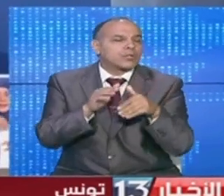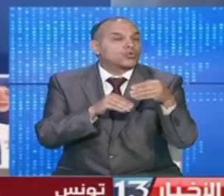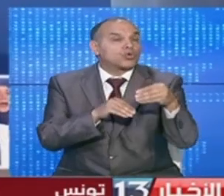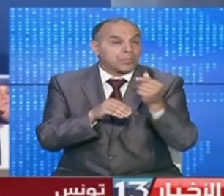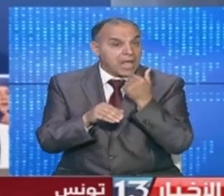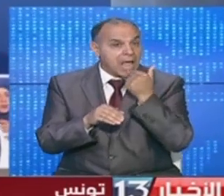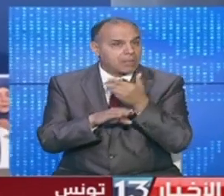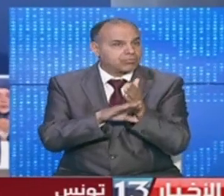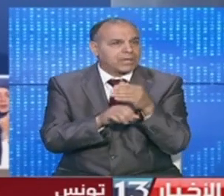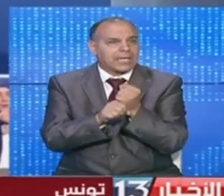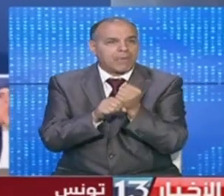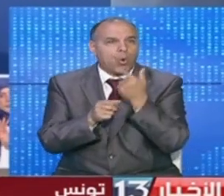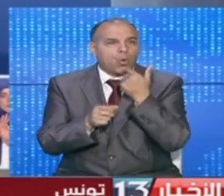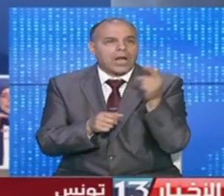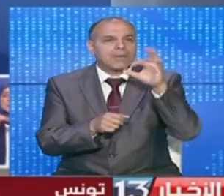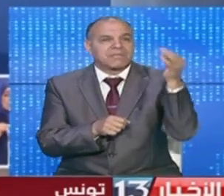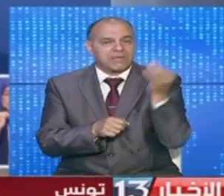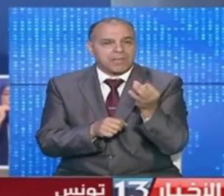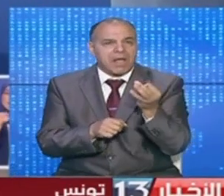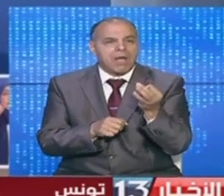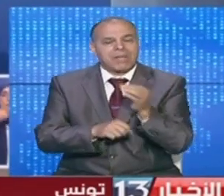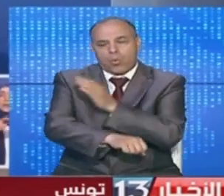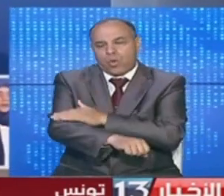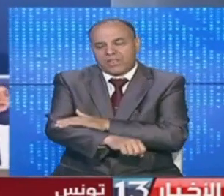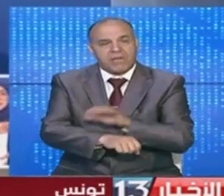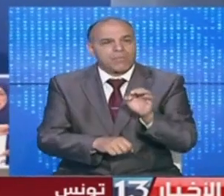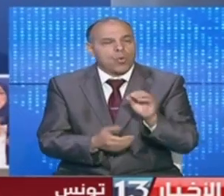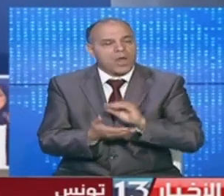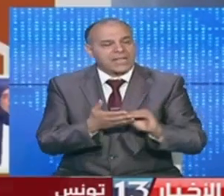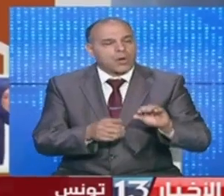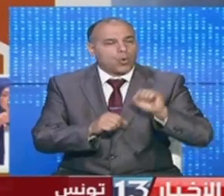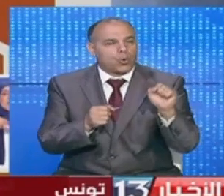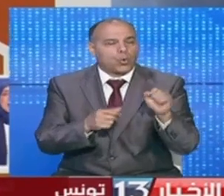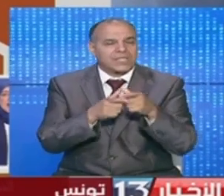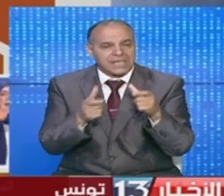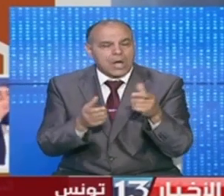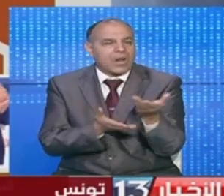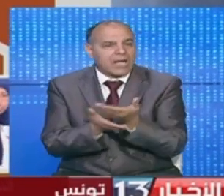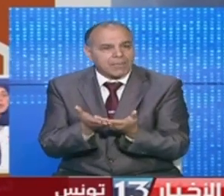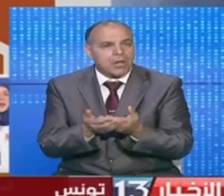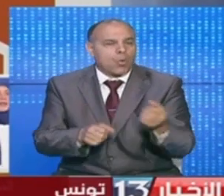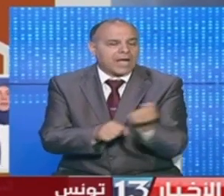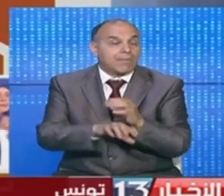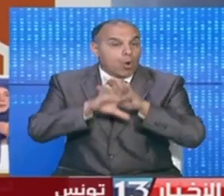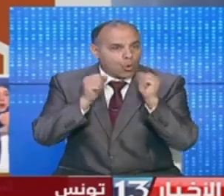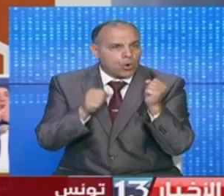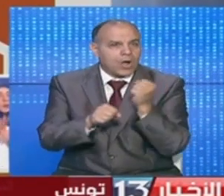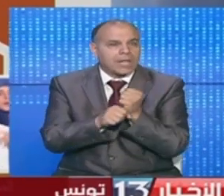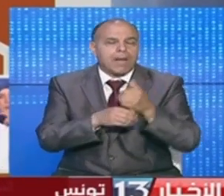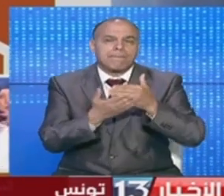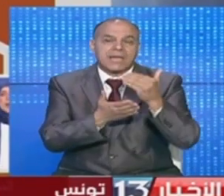الاستراتيجية يستأنف النشاط بنسبة 50% للوظيفة العمومية والإدارة العامة والصناعة والخدمات والأشغال العامة وأشغال